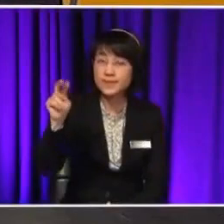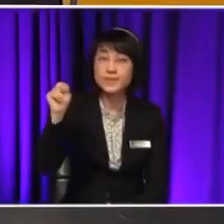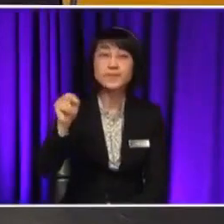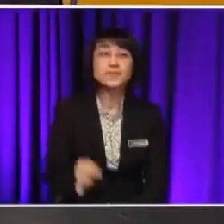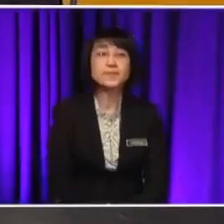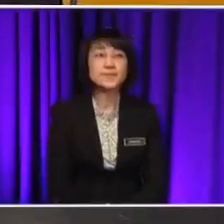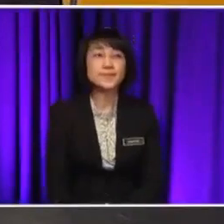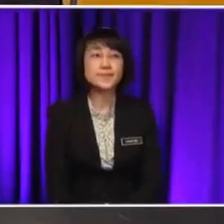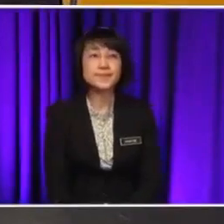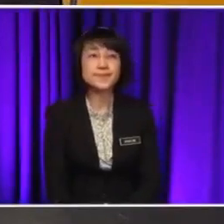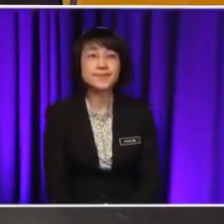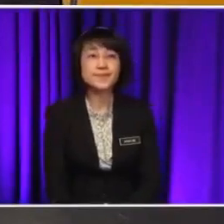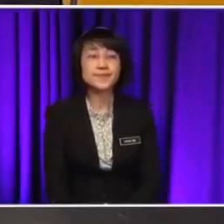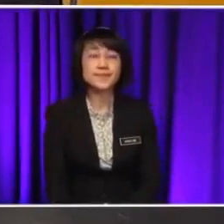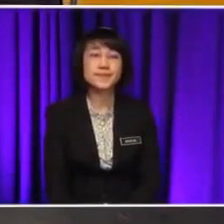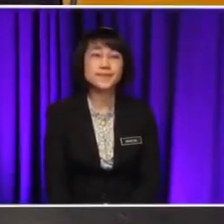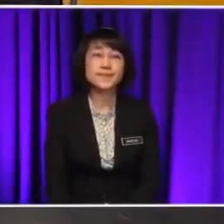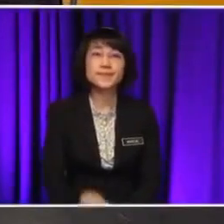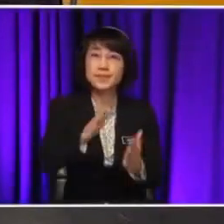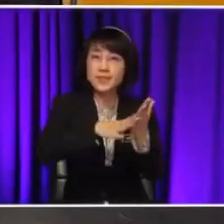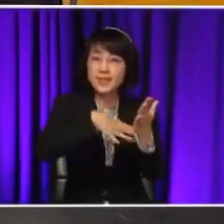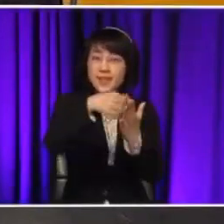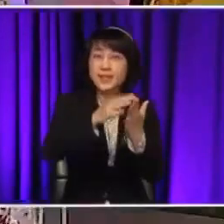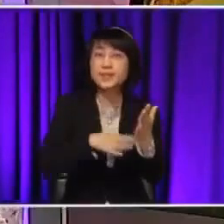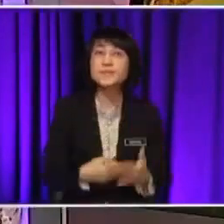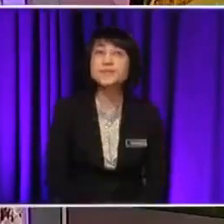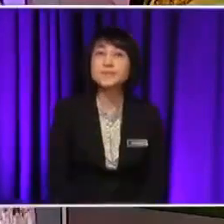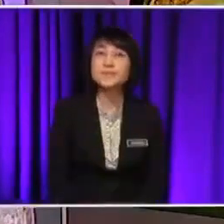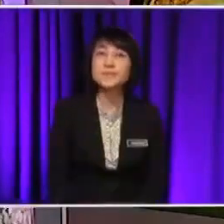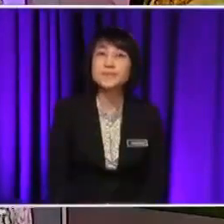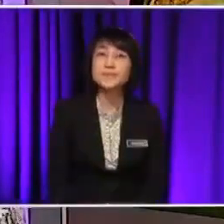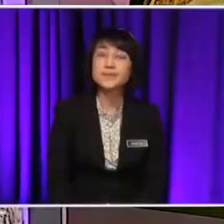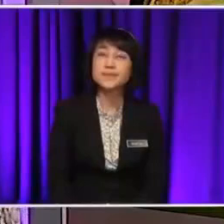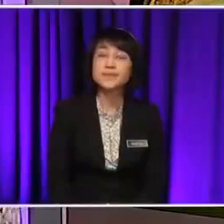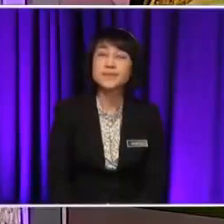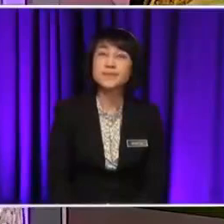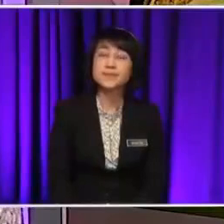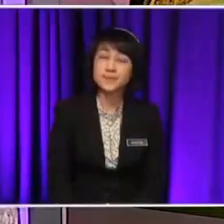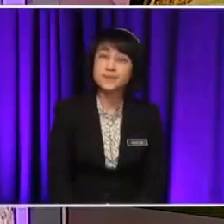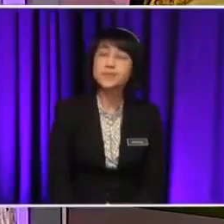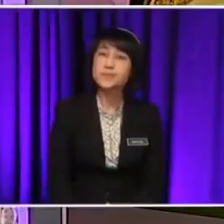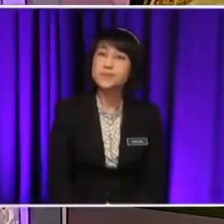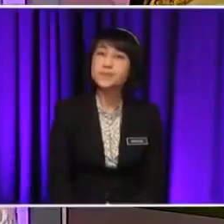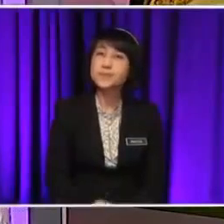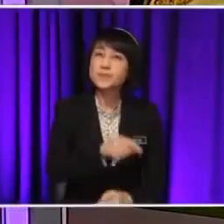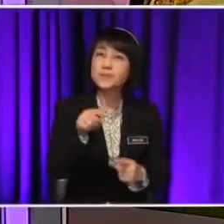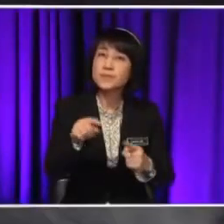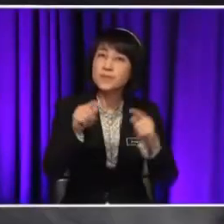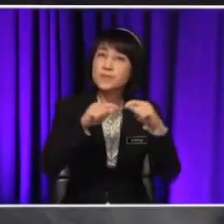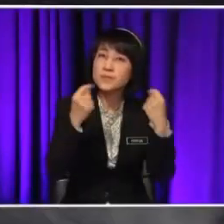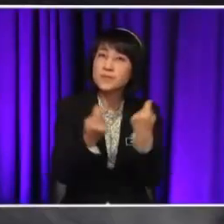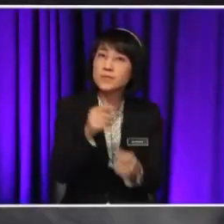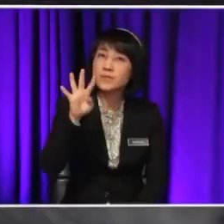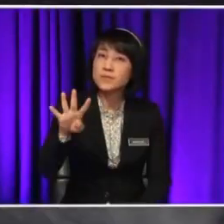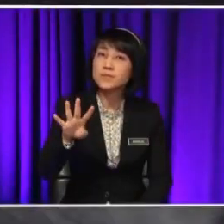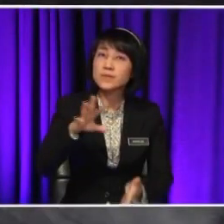Okey. Teruskan lagi. Silakan, cikgu. Okey, sama juga aliran catan ni seperti tajuk lukisan tu tadi. Semasa di tingkatan 4 kita